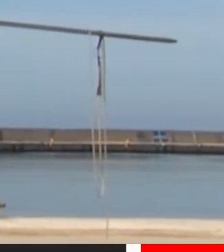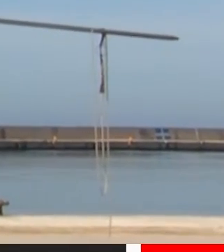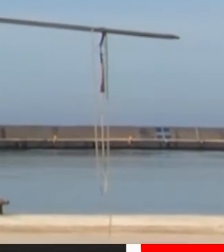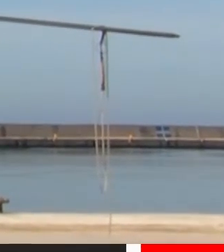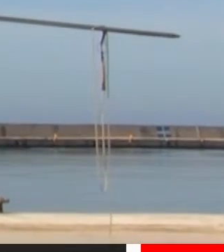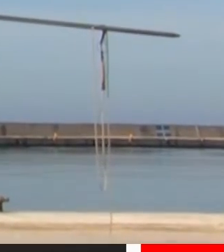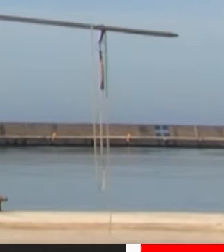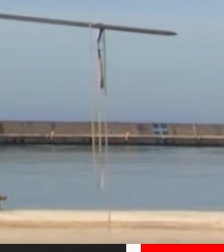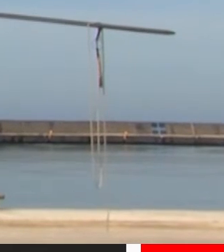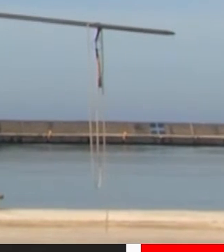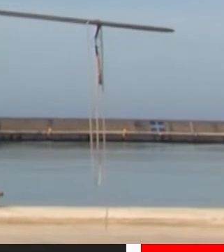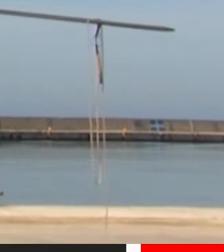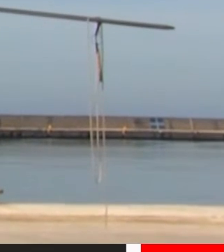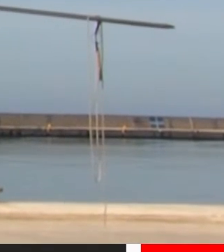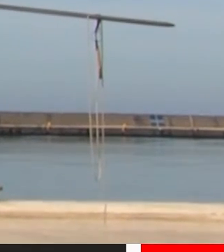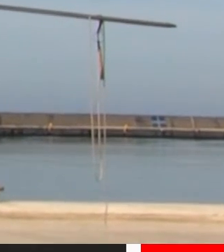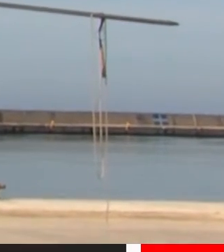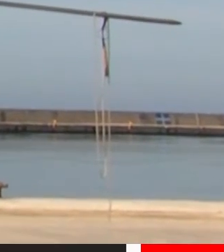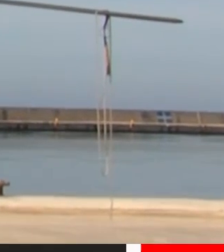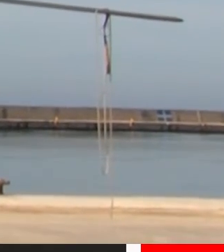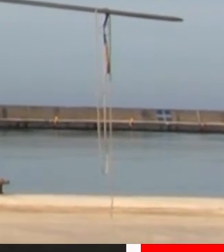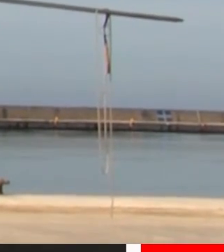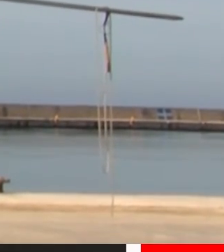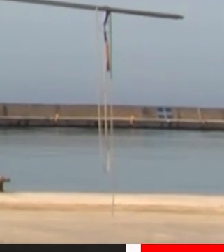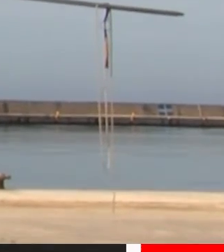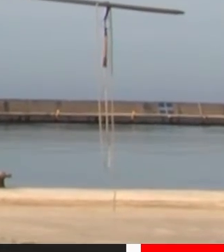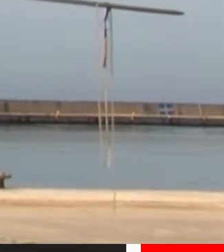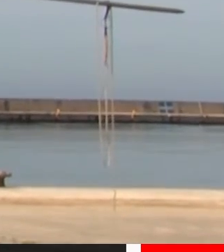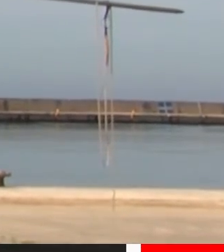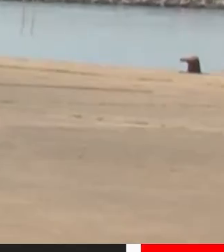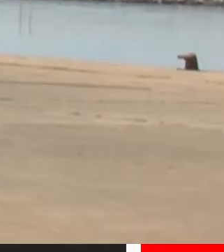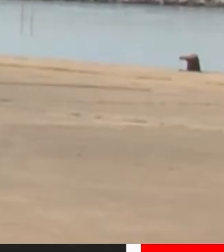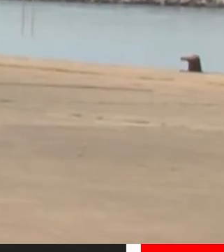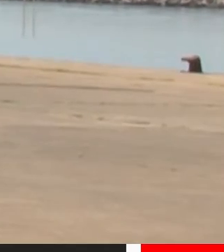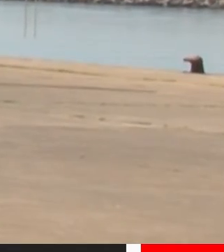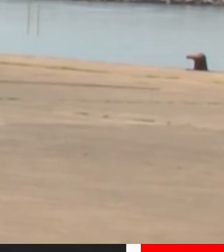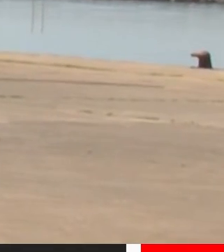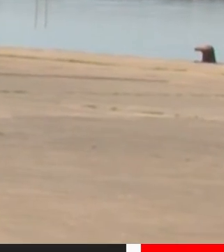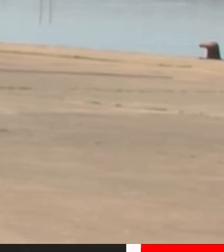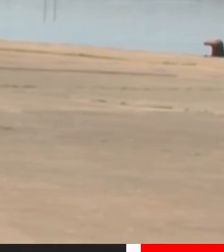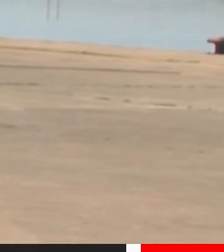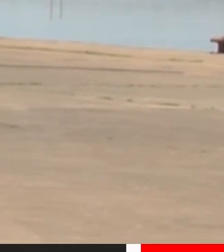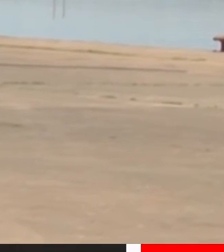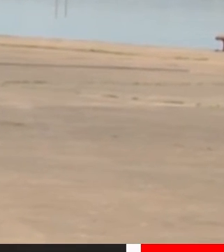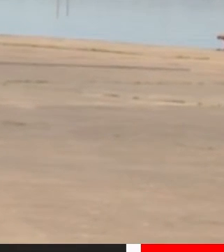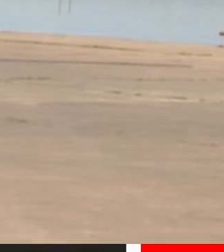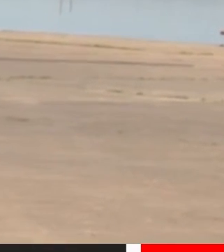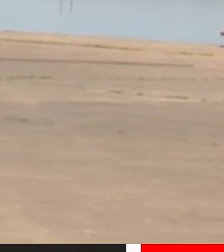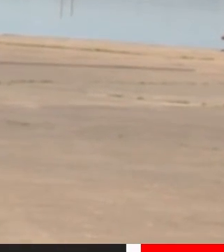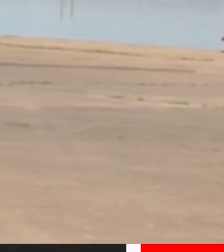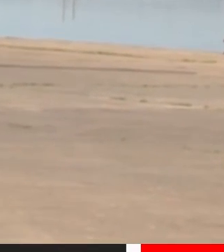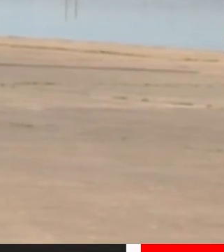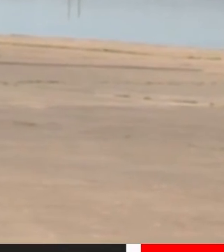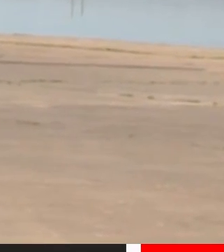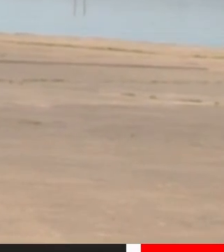αμερικανική βάση. Πρόκειται για ένα σχέδιο των Αμερικανών και του ΝΑΤΟ, το οποίο σύμφωνα πάλι με πληροφορίες του αρκετό καιρό φαίνεται πως σχεδιάζονταν, μετά και από τις αρκετές